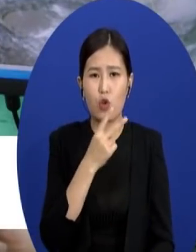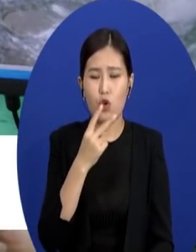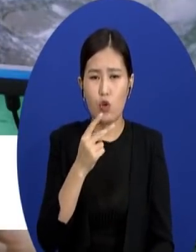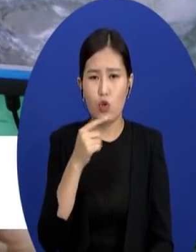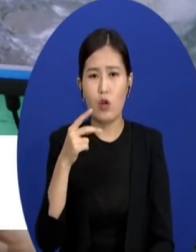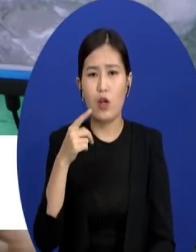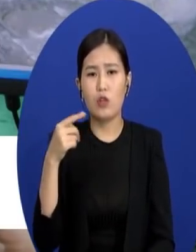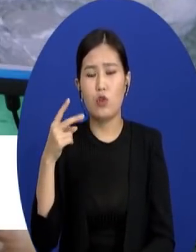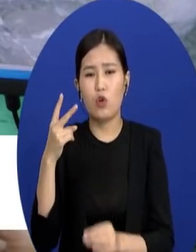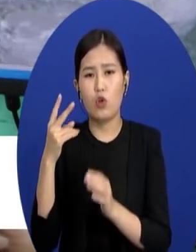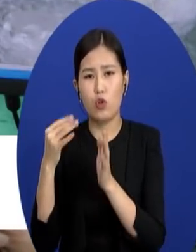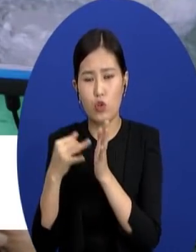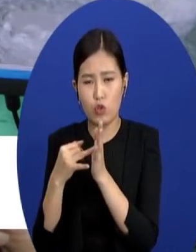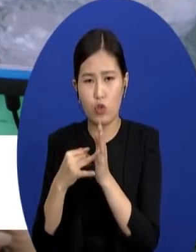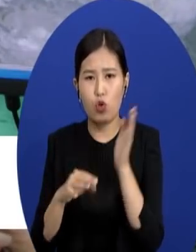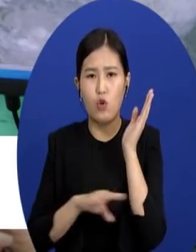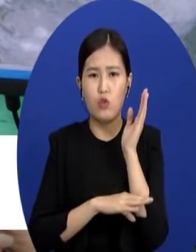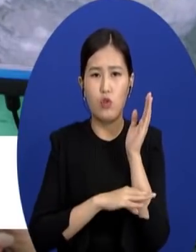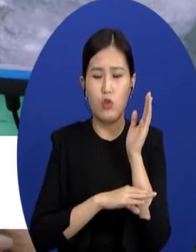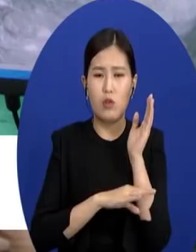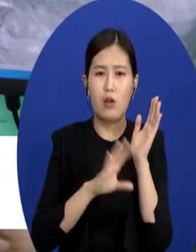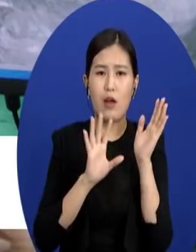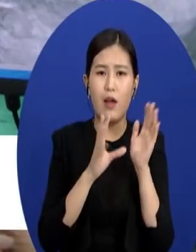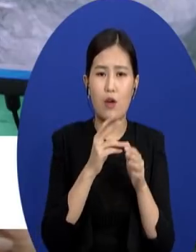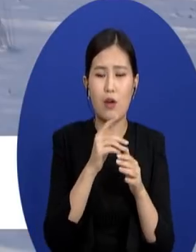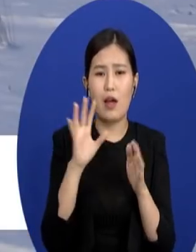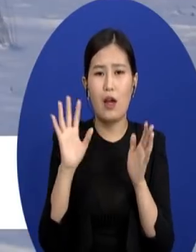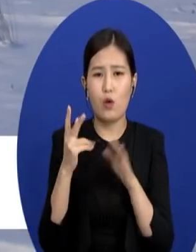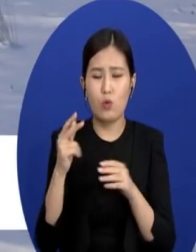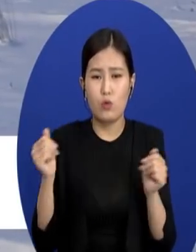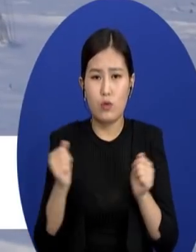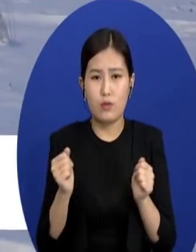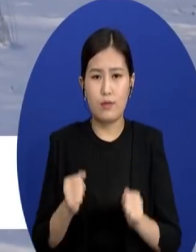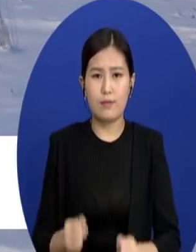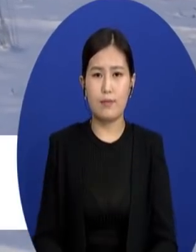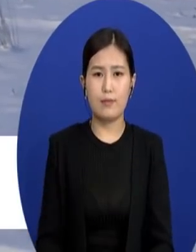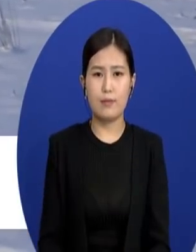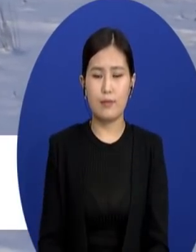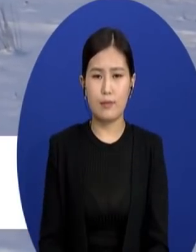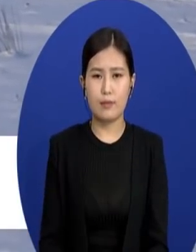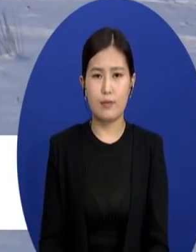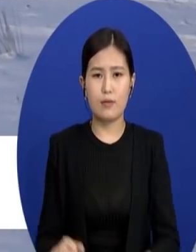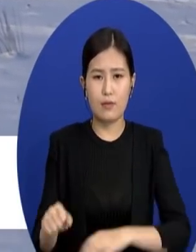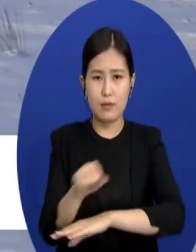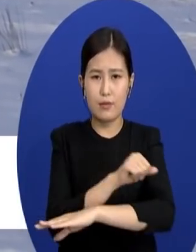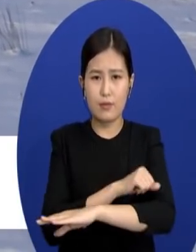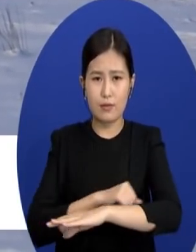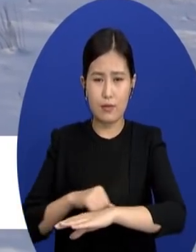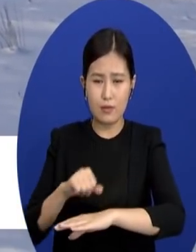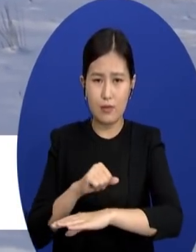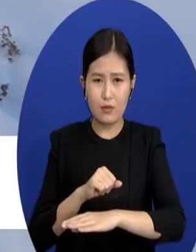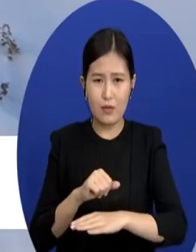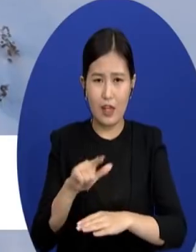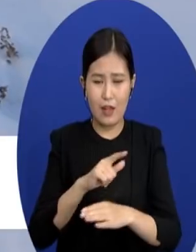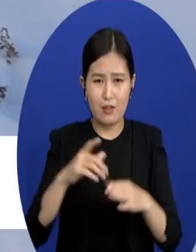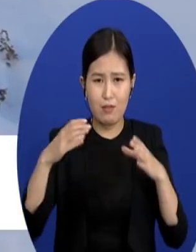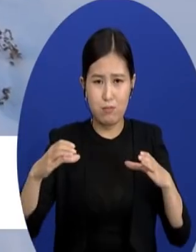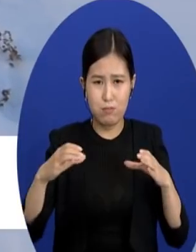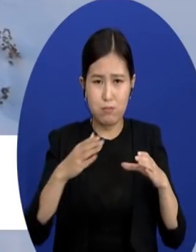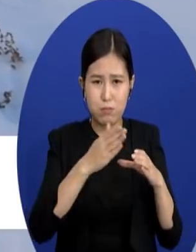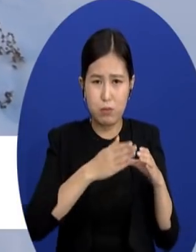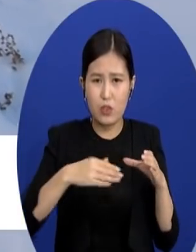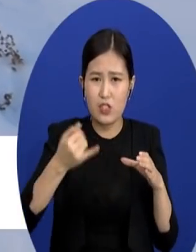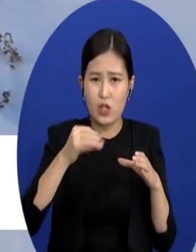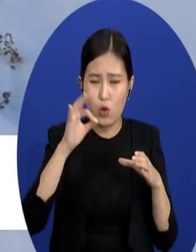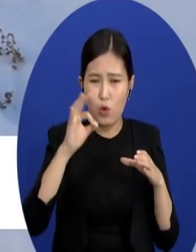өдөртөө 13-18 градусын хөөтөнтэй байх юм төлөвтэй байна. Аймгийн нийт нутгийн 60 орчим хувьд нь цагаан зудтай байгаа тул